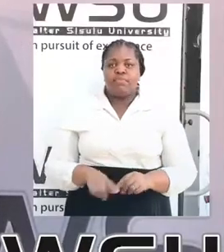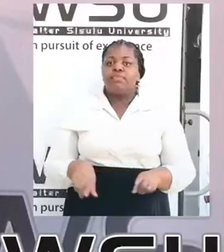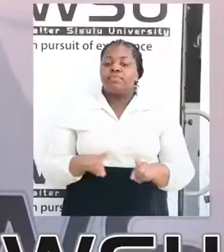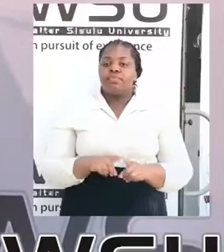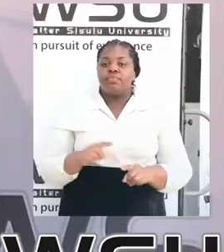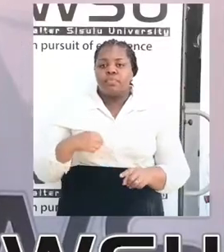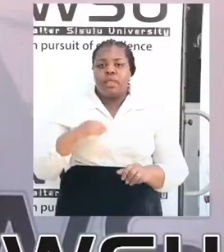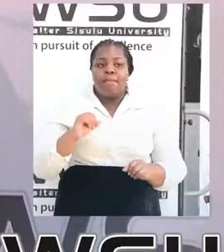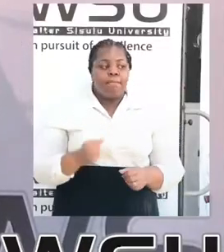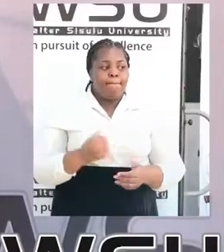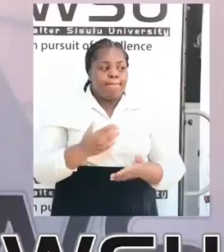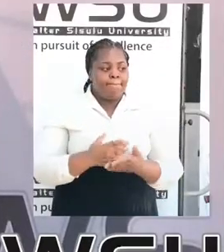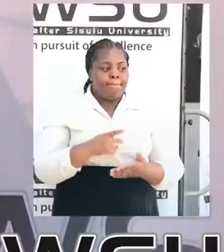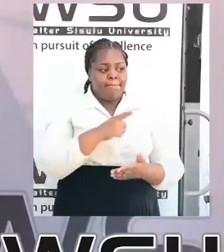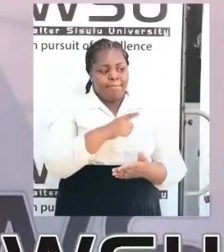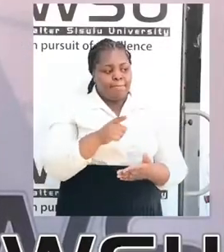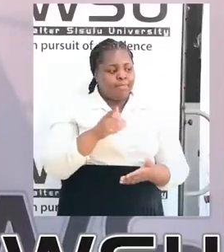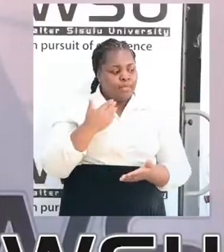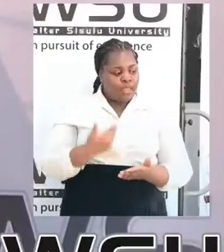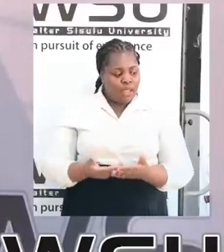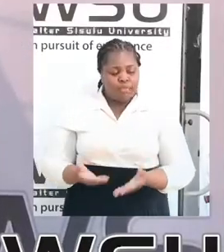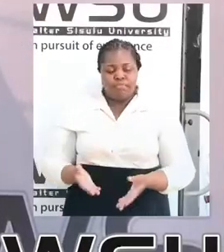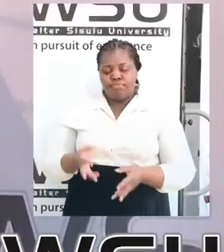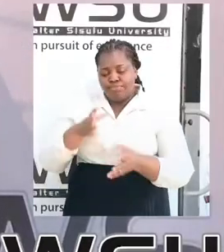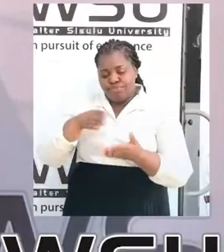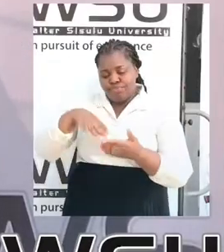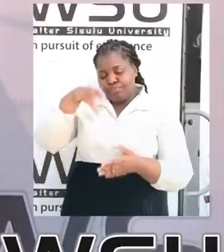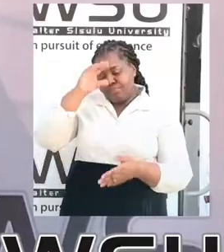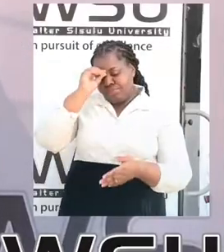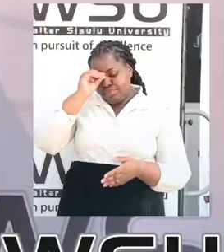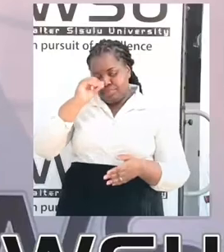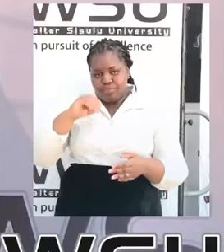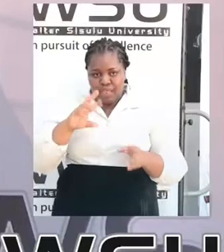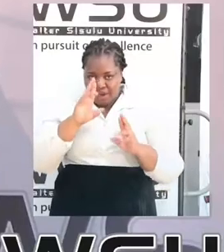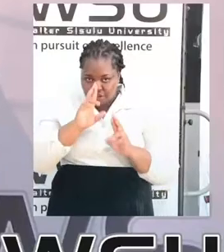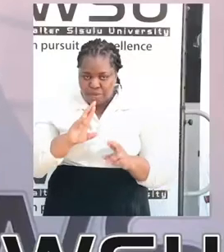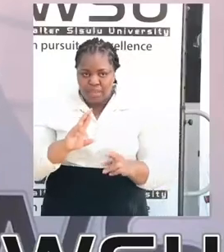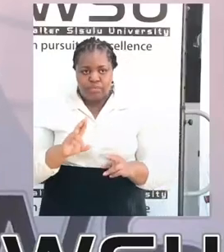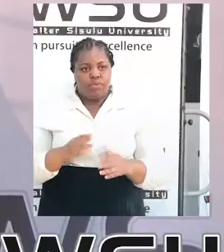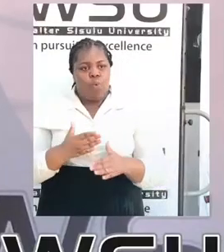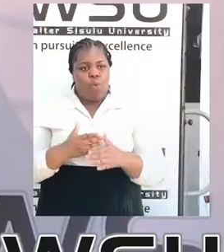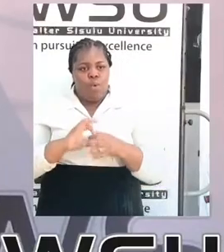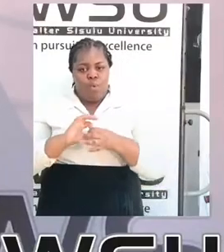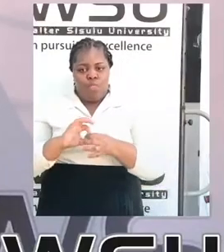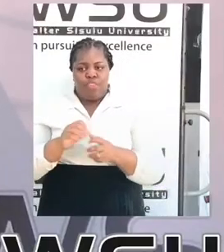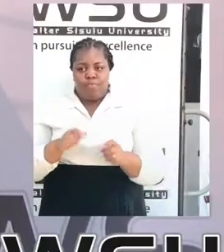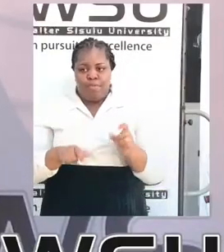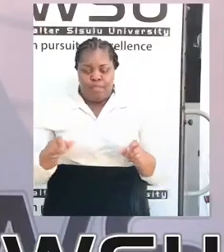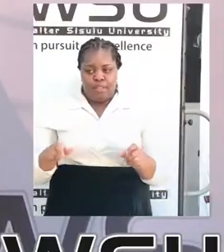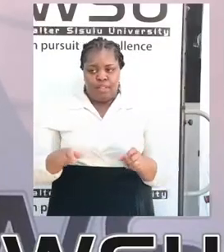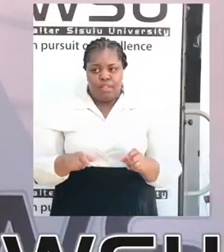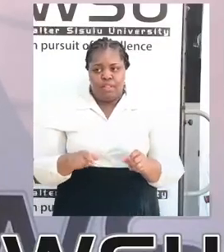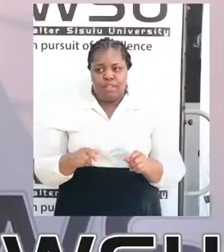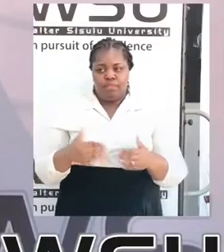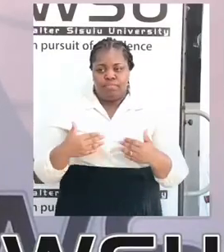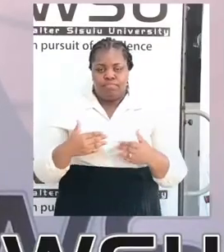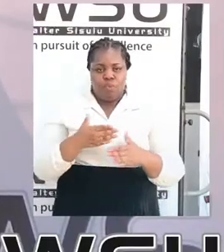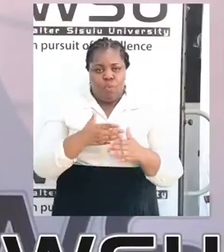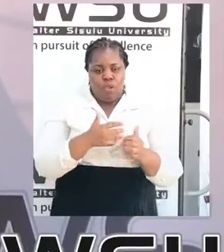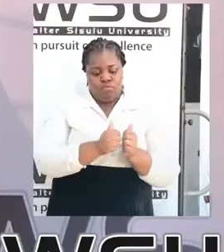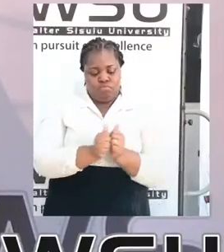ndingafuthi ningakwazi ukuba nifunde intobeko nifunde ukuphila nabantu nifunde